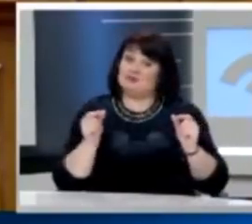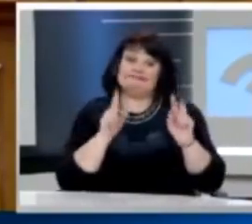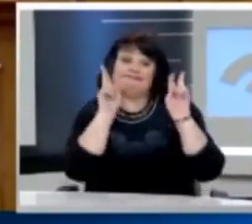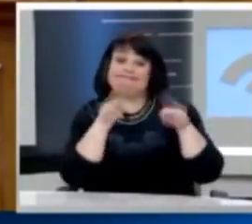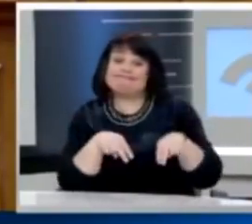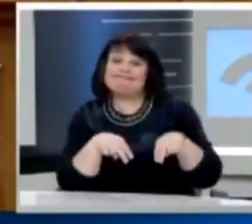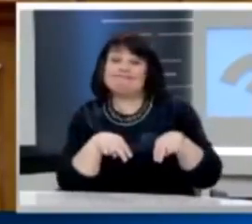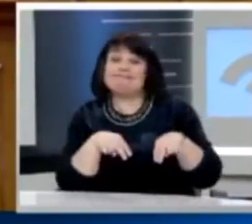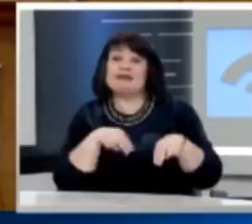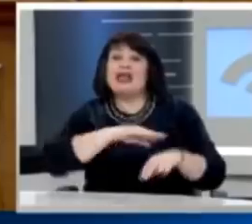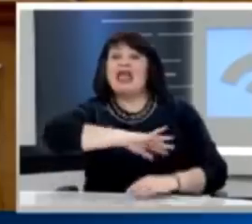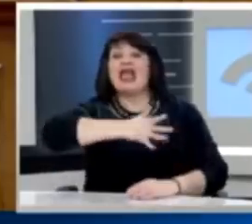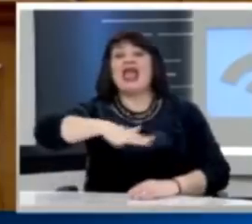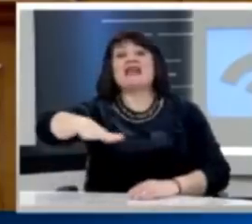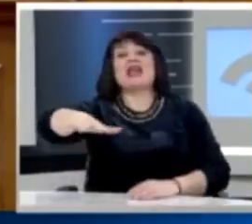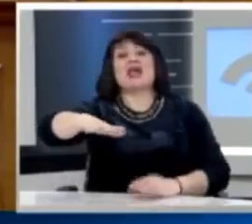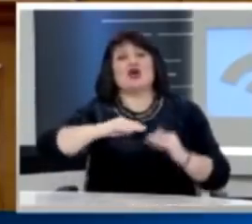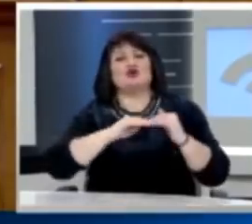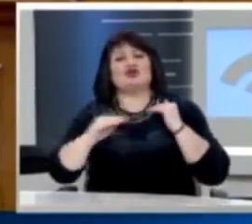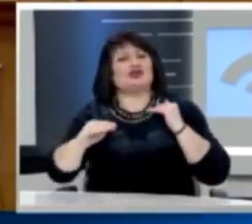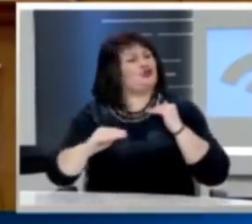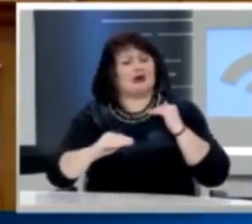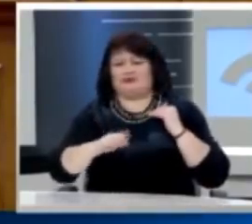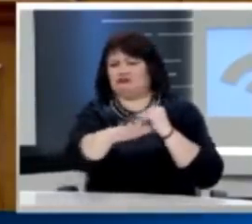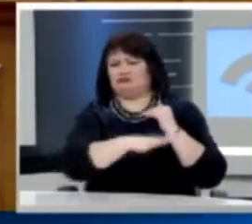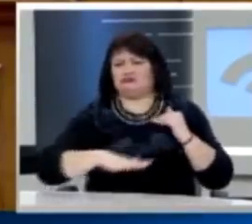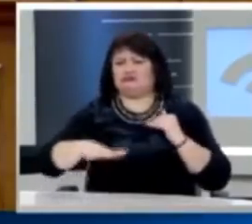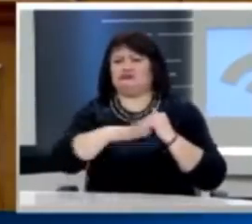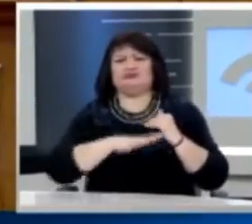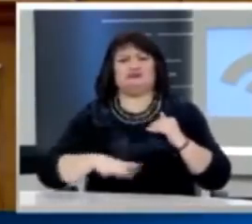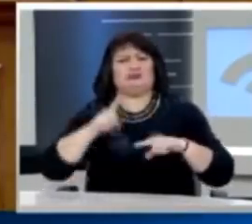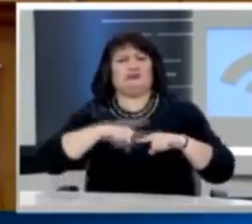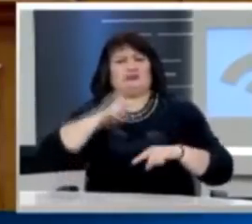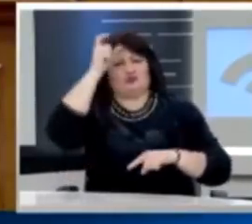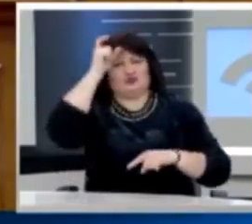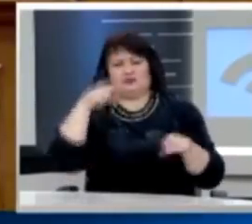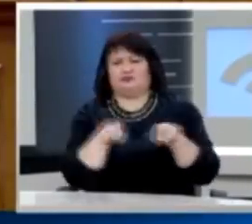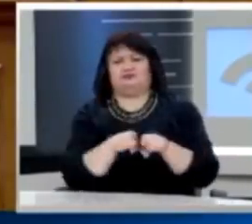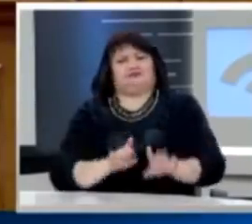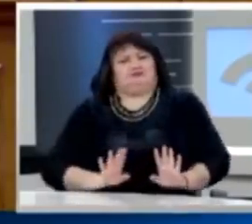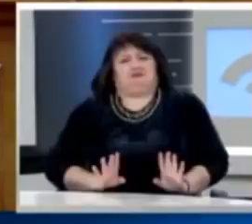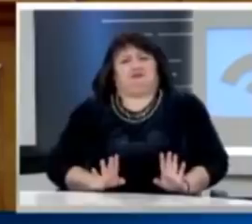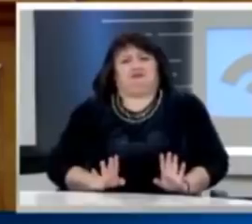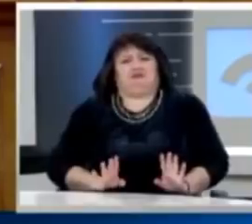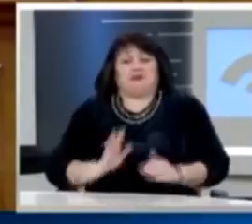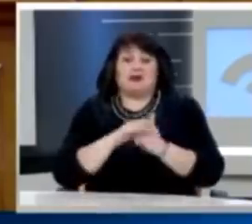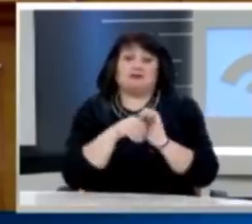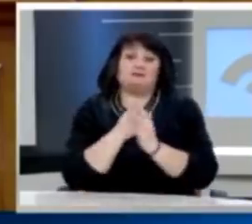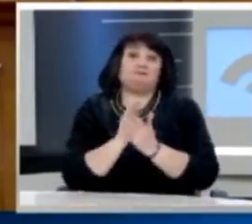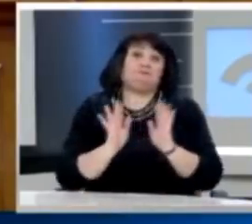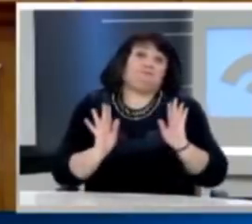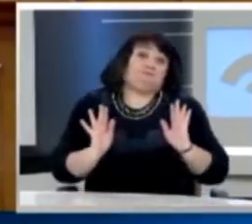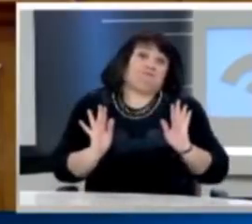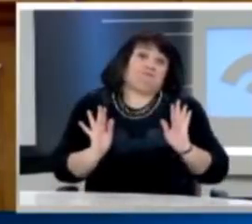αναγνωρίζει σύνορα στο Αιγαίο. Το θεωρεί ενιαίο επιχειρησιακό χώρο. Παίζει το ρόλο του Πόντιου